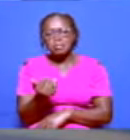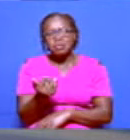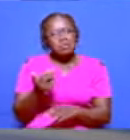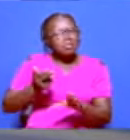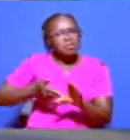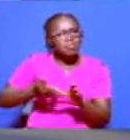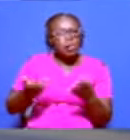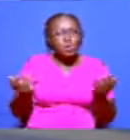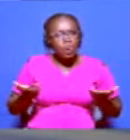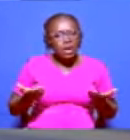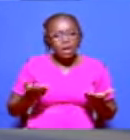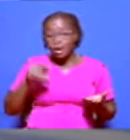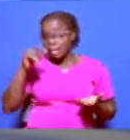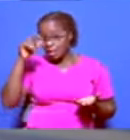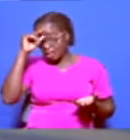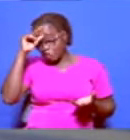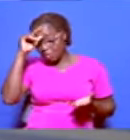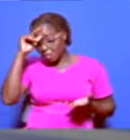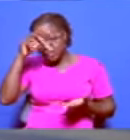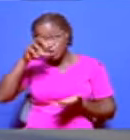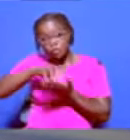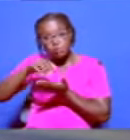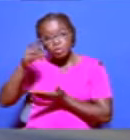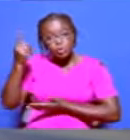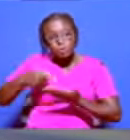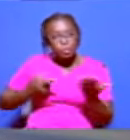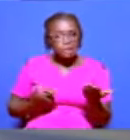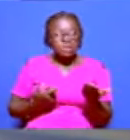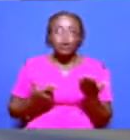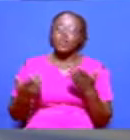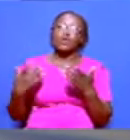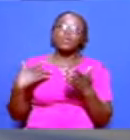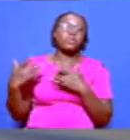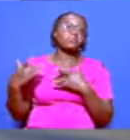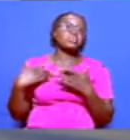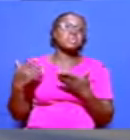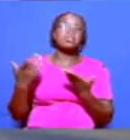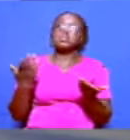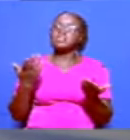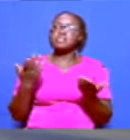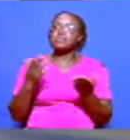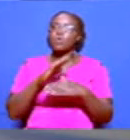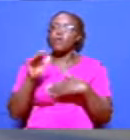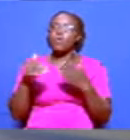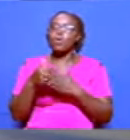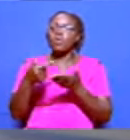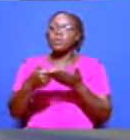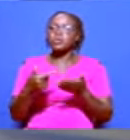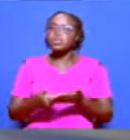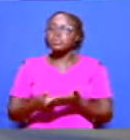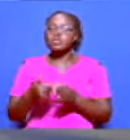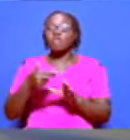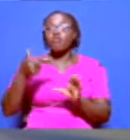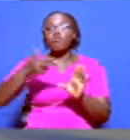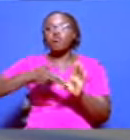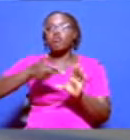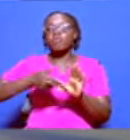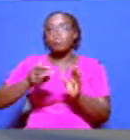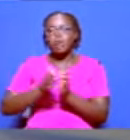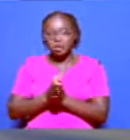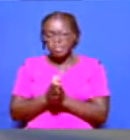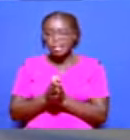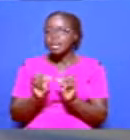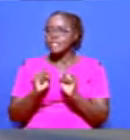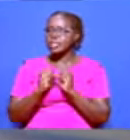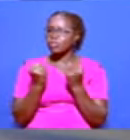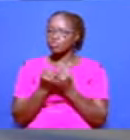na serikali msimamo wake ni upi kuhusiana na mjadala huo wa mafuta. Mitandao ya kijamii